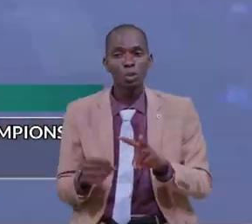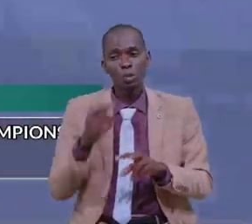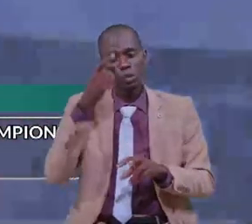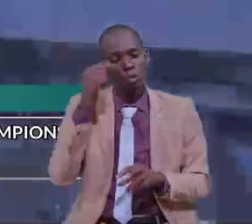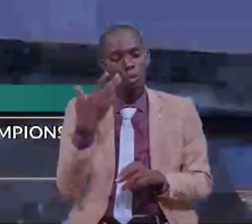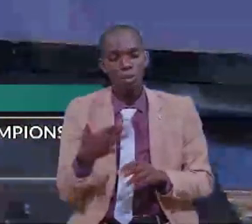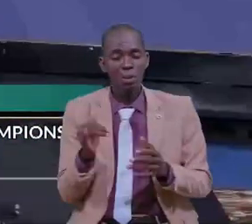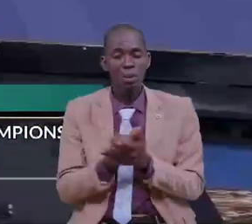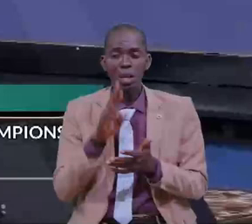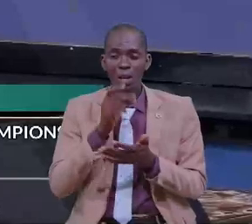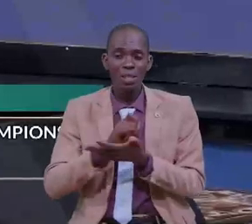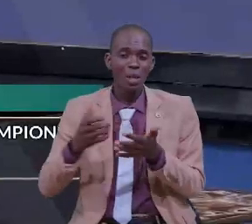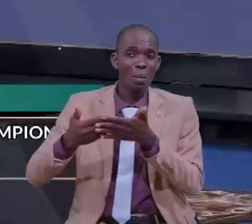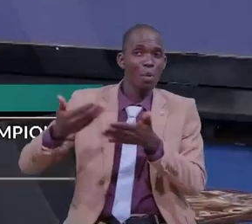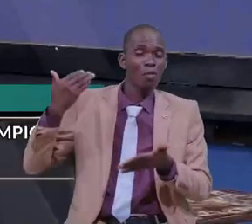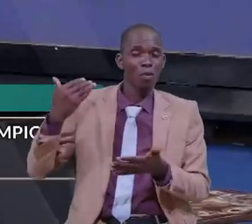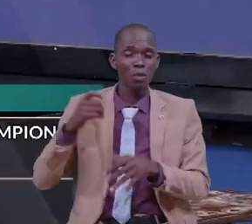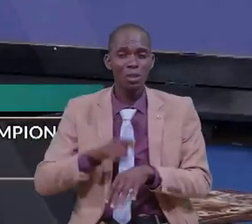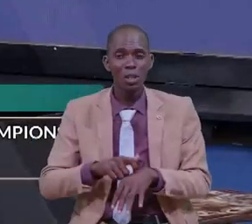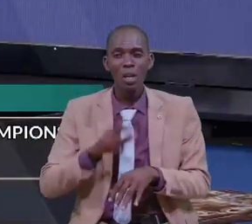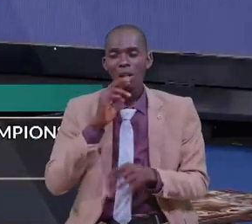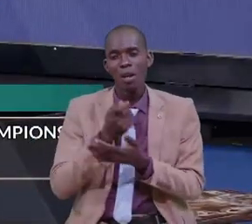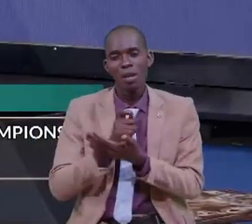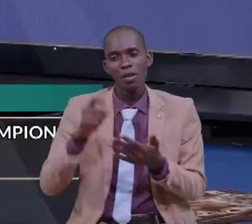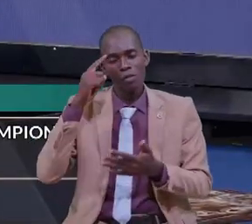Tout ce qui était écrit à l'avance.